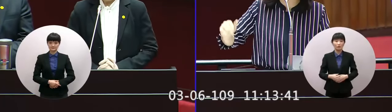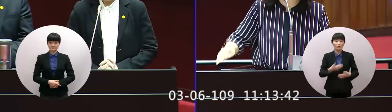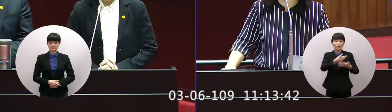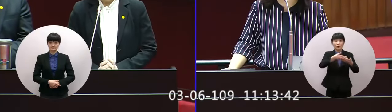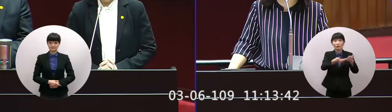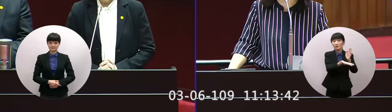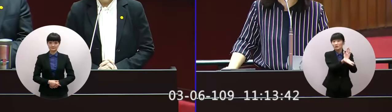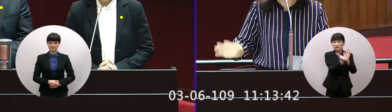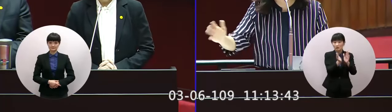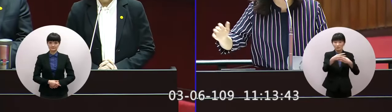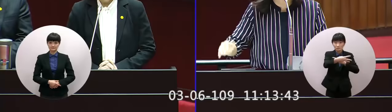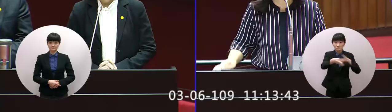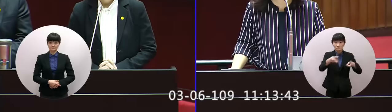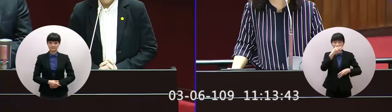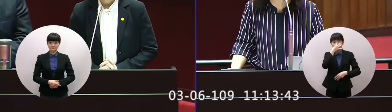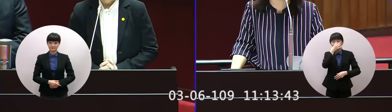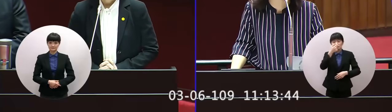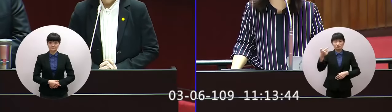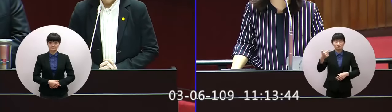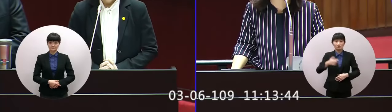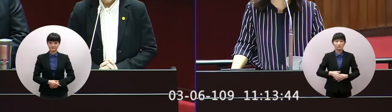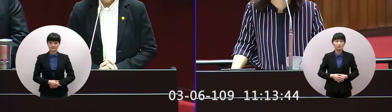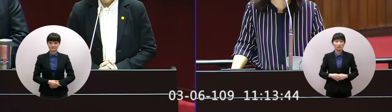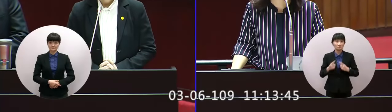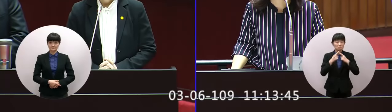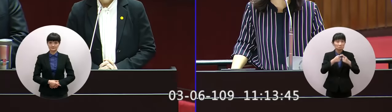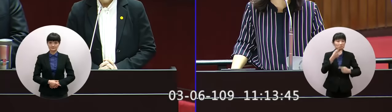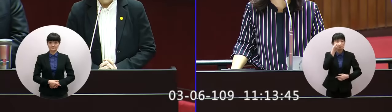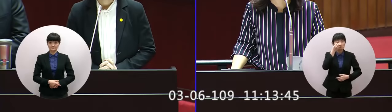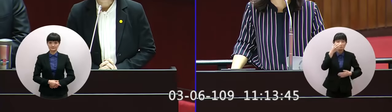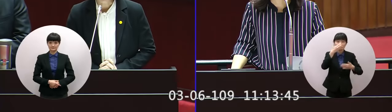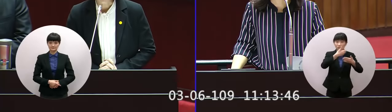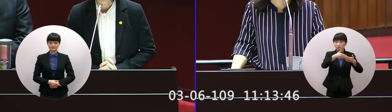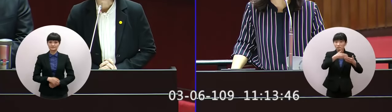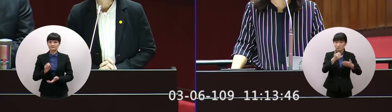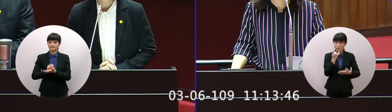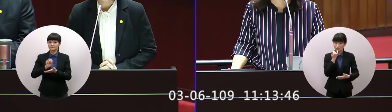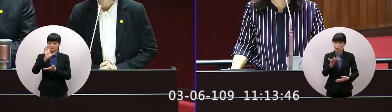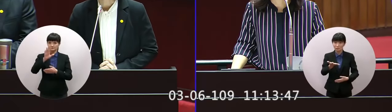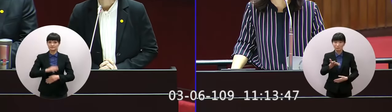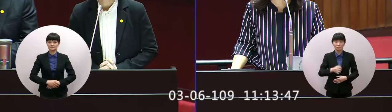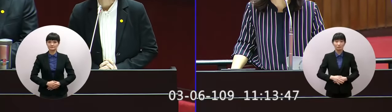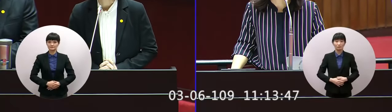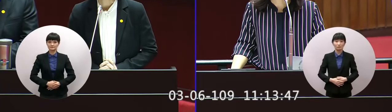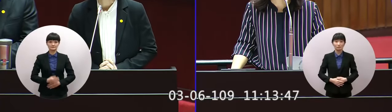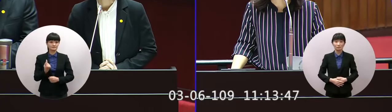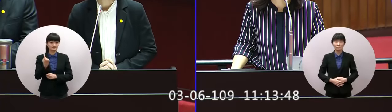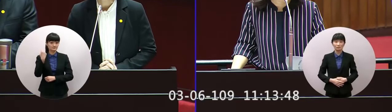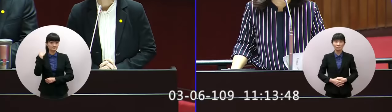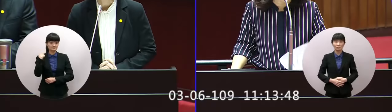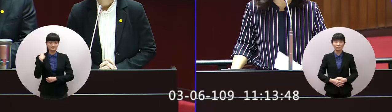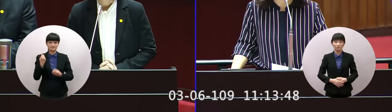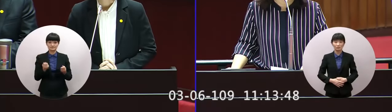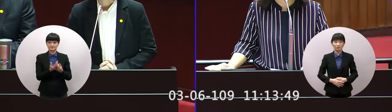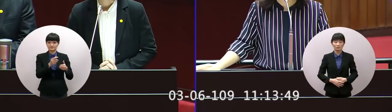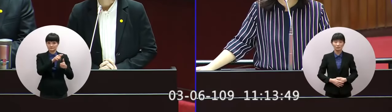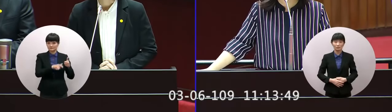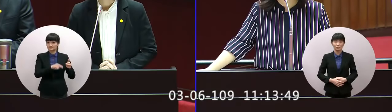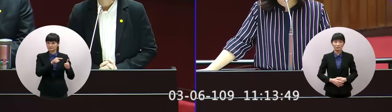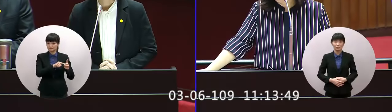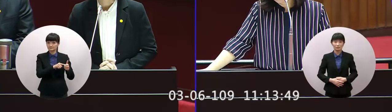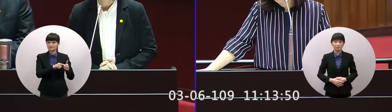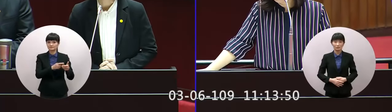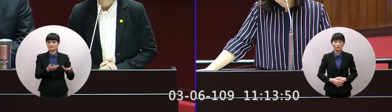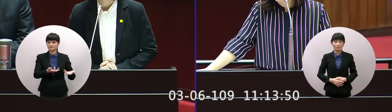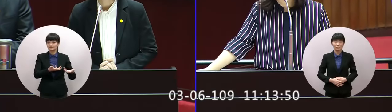都在密闭空间，到底可不可以去看？ 报告委员哦，针对昨天的这起个案，我们